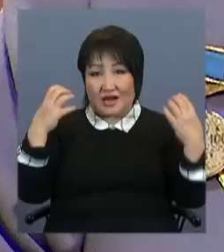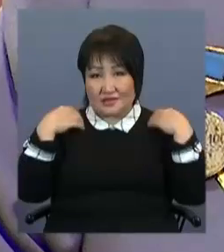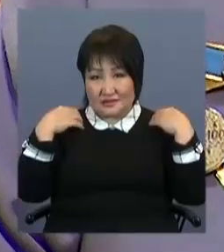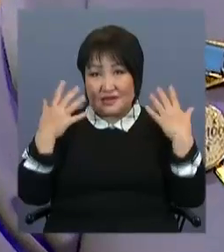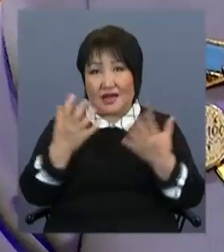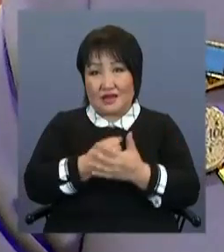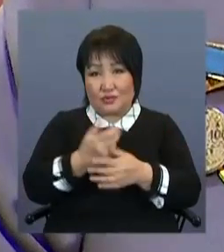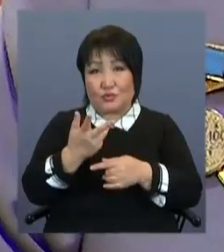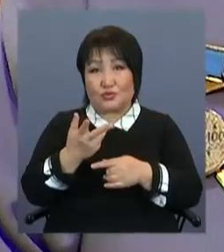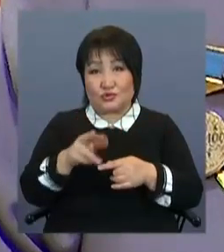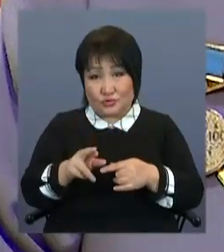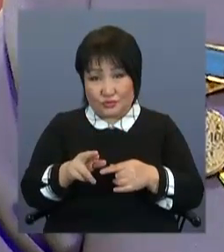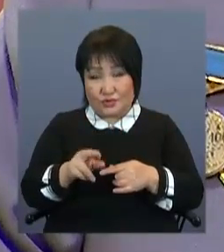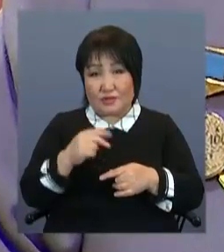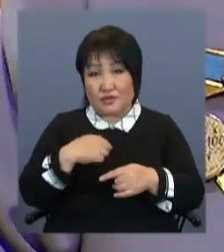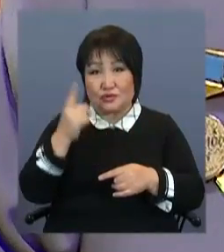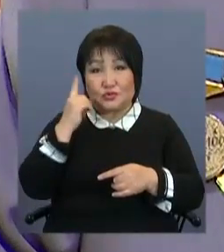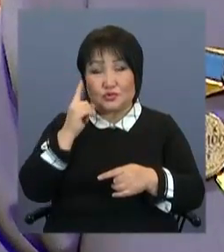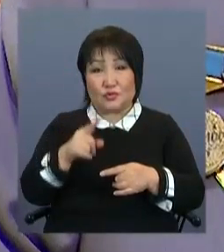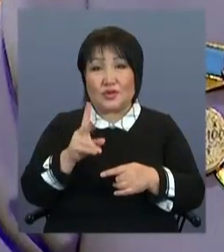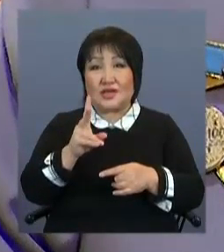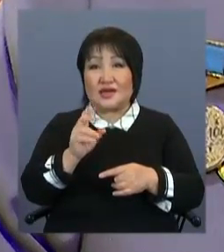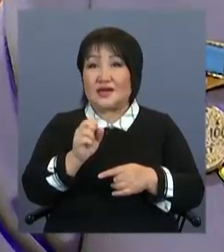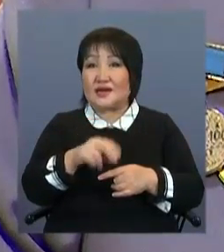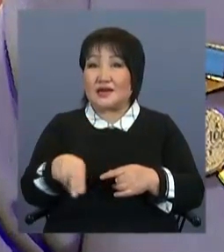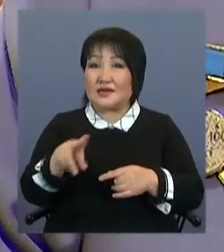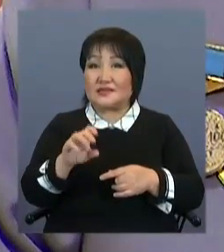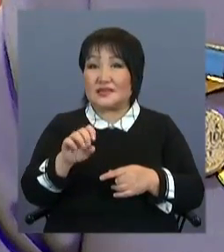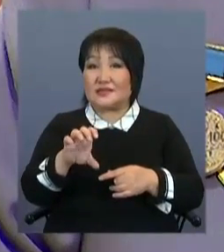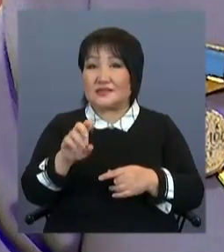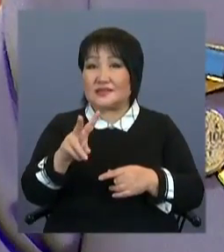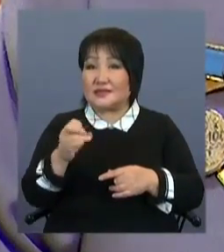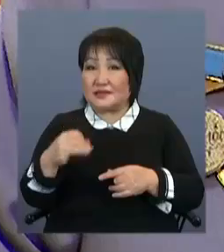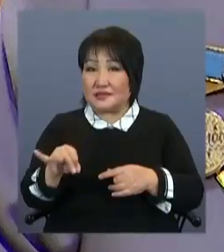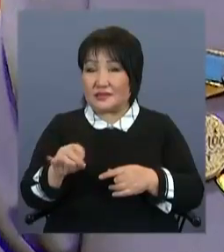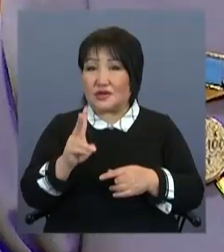менімше бұл кадетский корпус жастарға